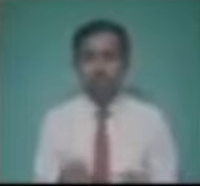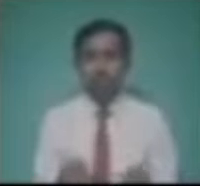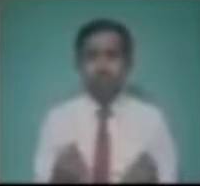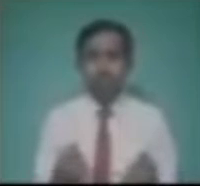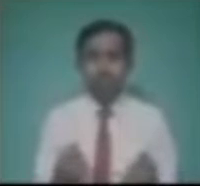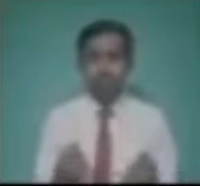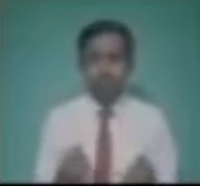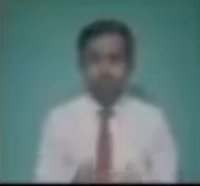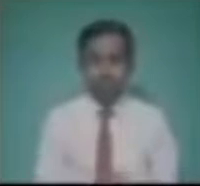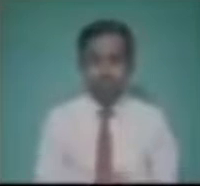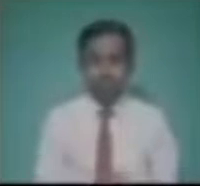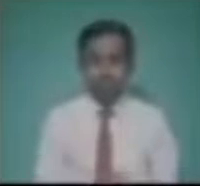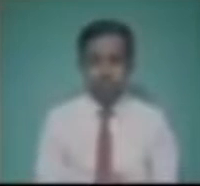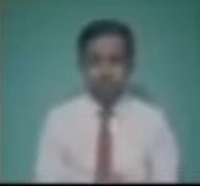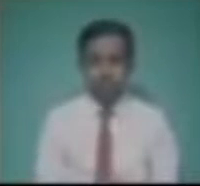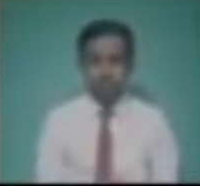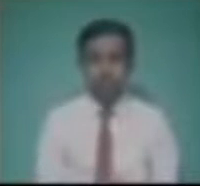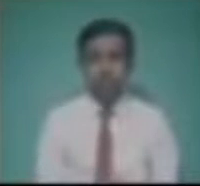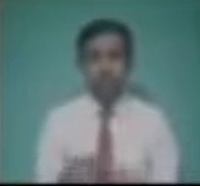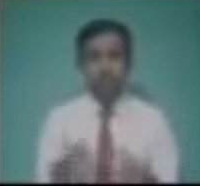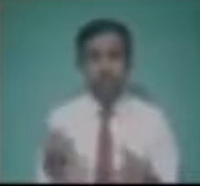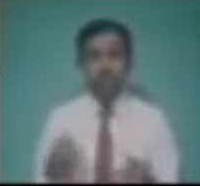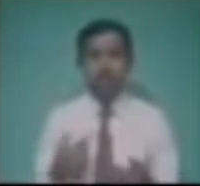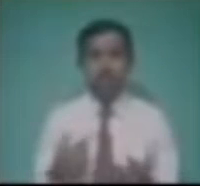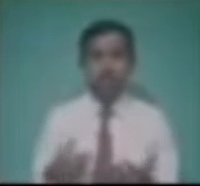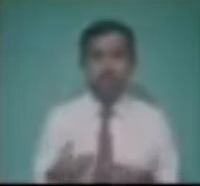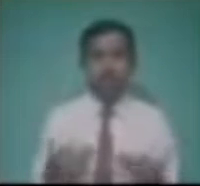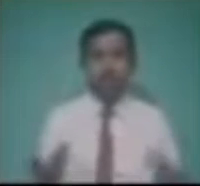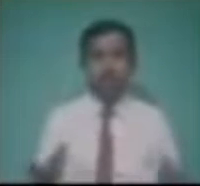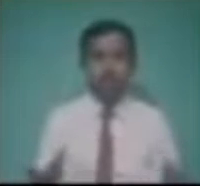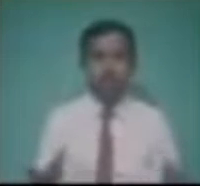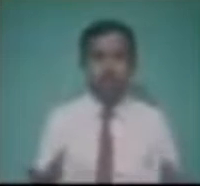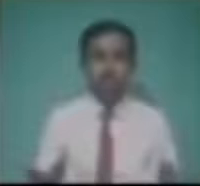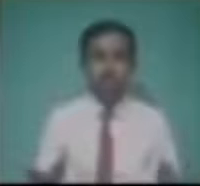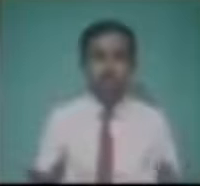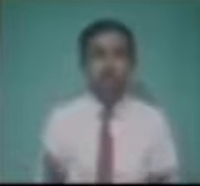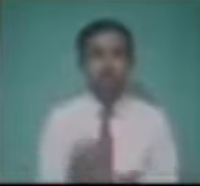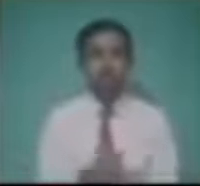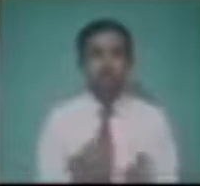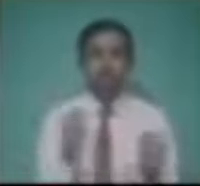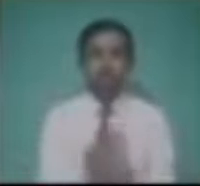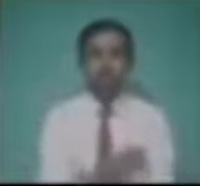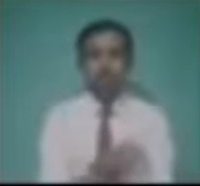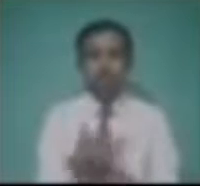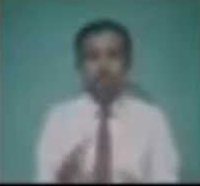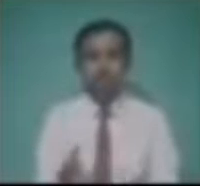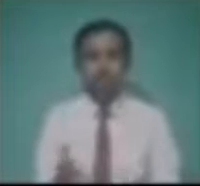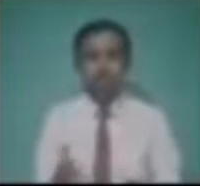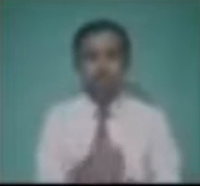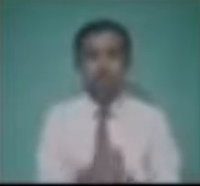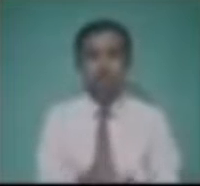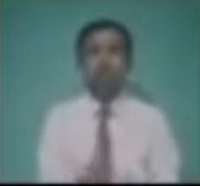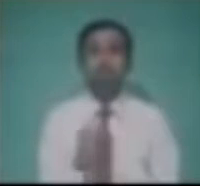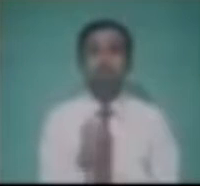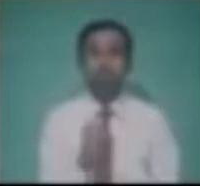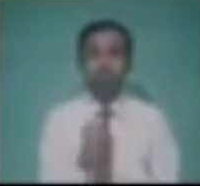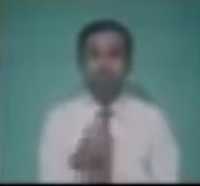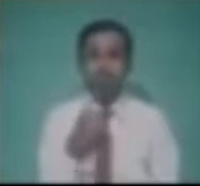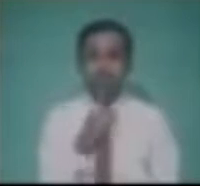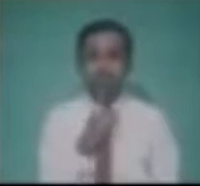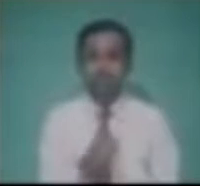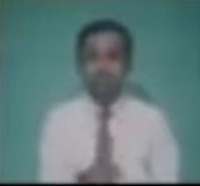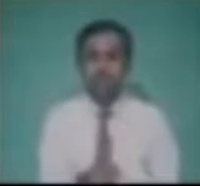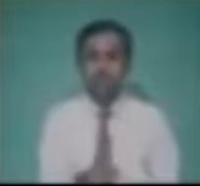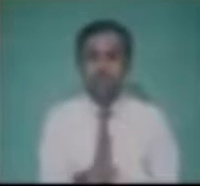ඒවට අවශ්‍ය අනිත් සම්පත් නැහැ. එකන් දේව සම්පූර්ණයෙන් ගඩන් වැටලා මේ සියල්ලට මේස් සාධක හැටියට අපි